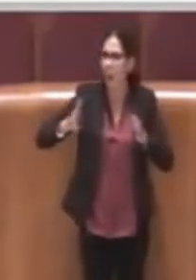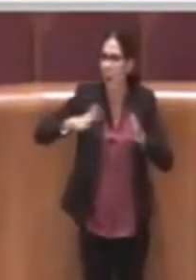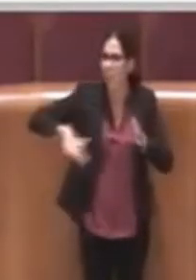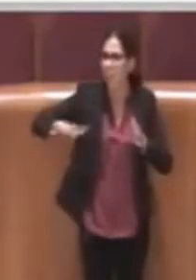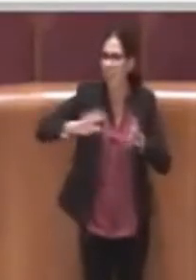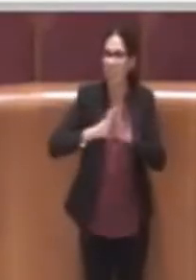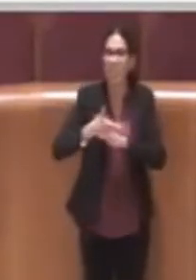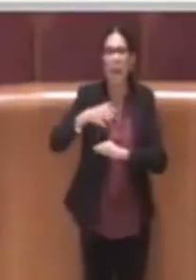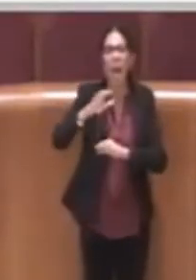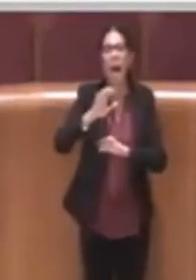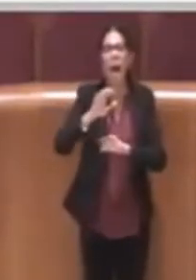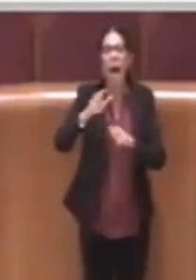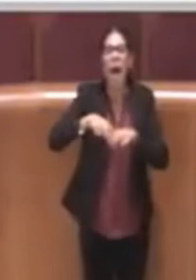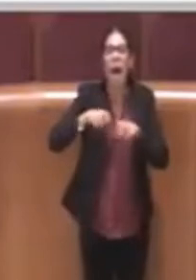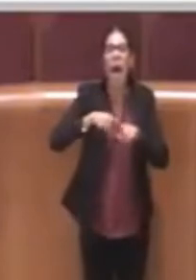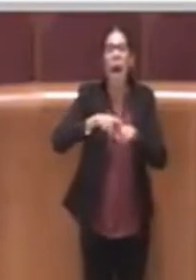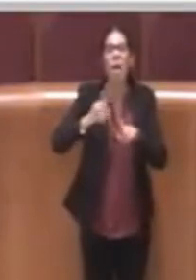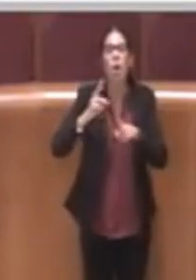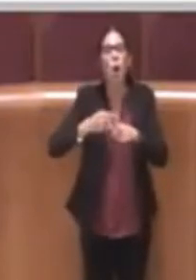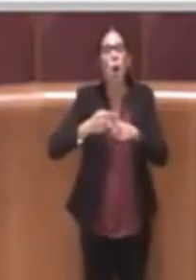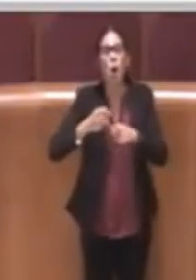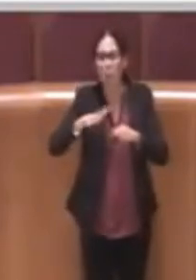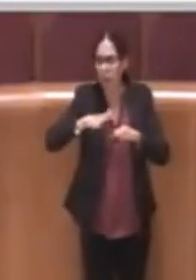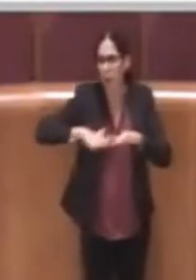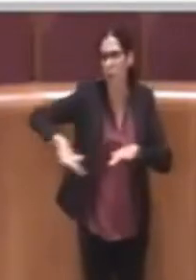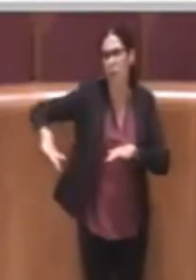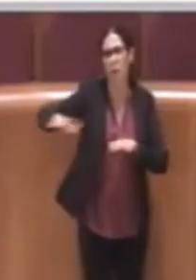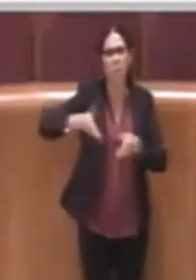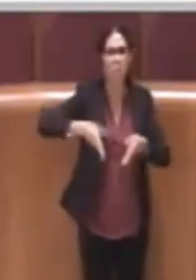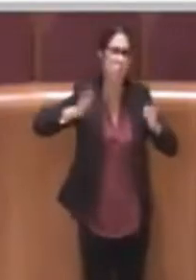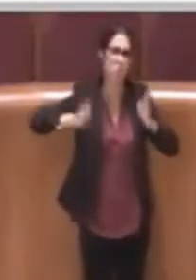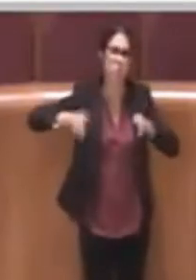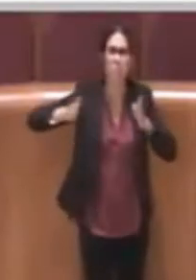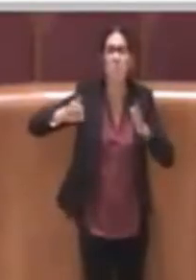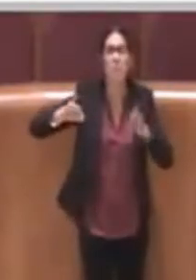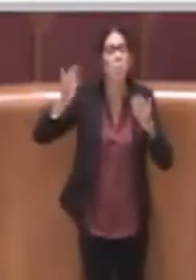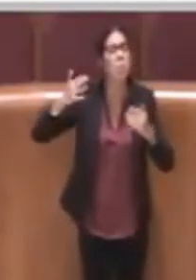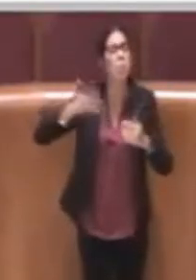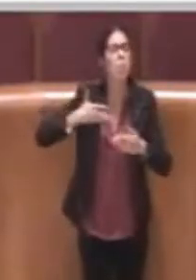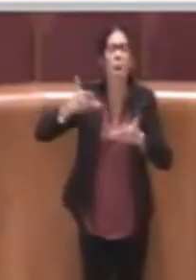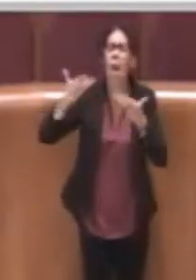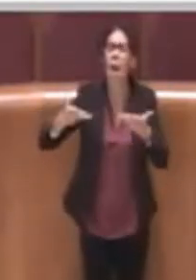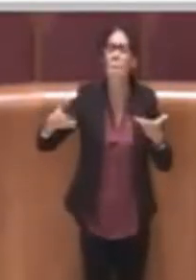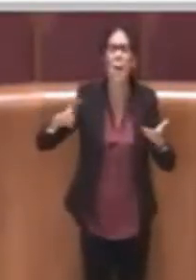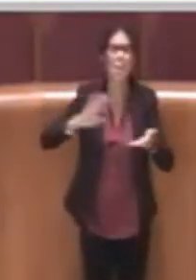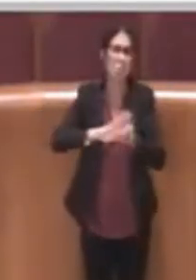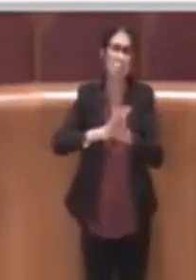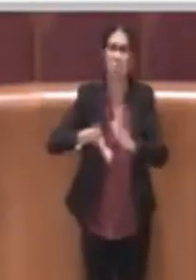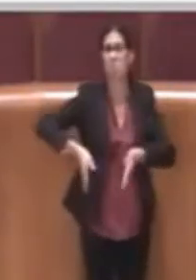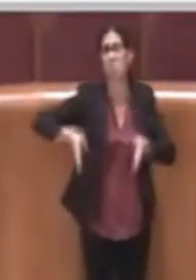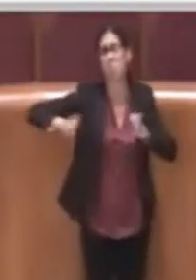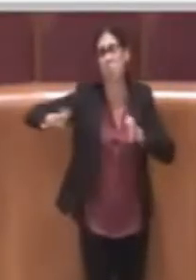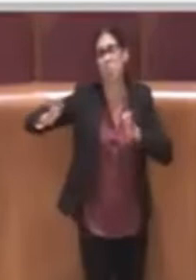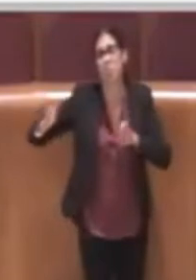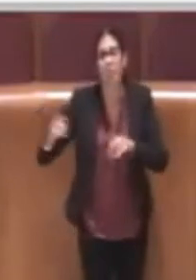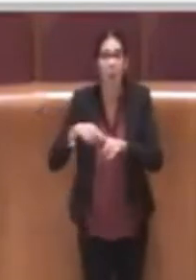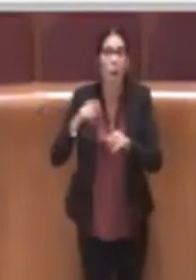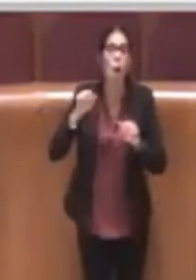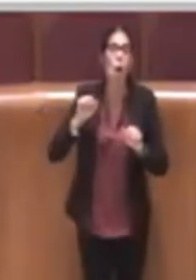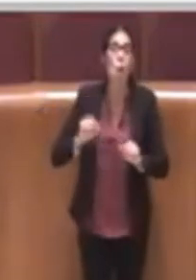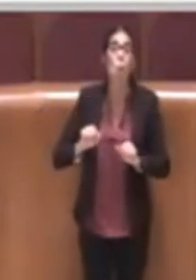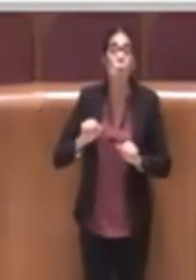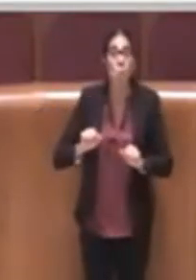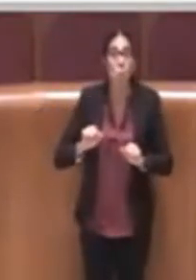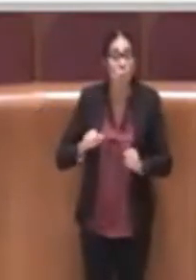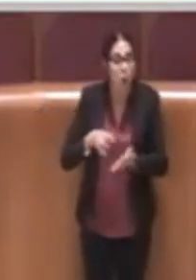facendo scempio di campagne sterminate di cui Roma si poteva vantare. Si possono fare investimenti veramente